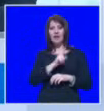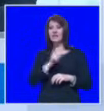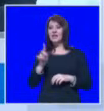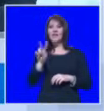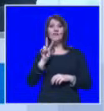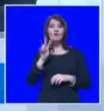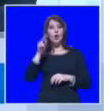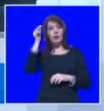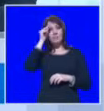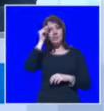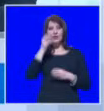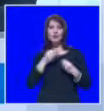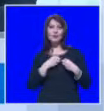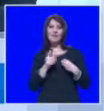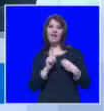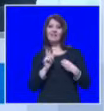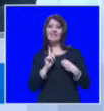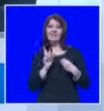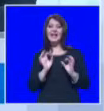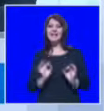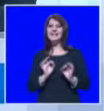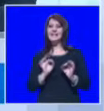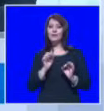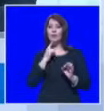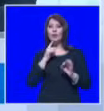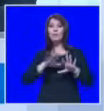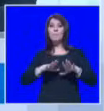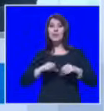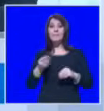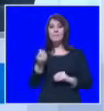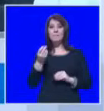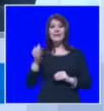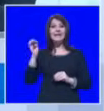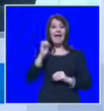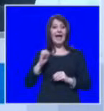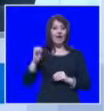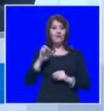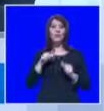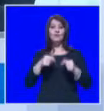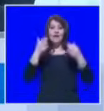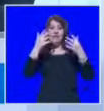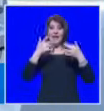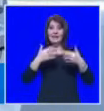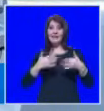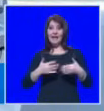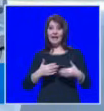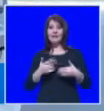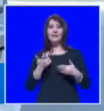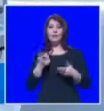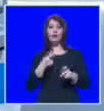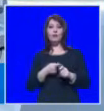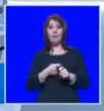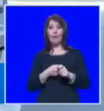втори българин се чувства несигурен за приемане на еврото. Ето, това са данните от изследването, което направи